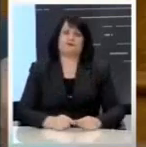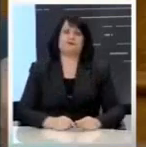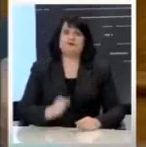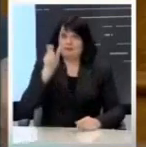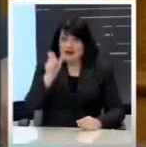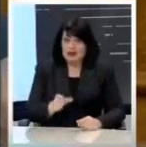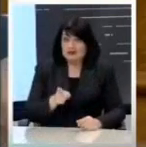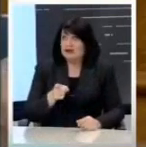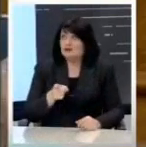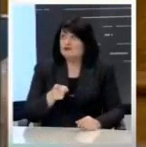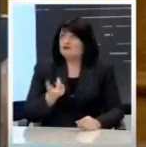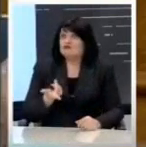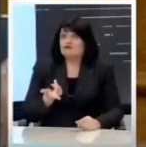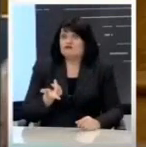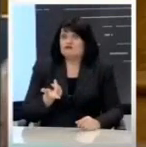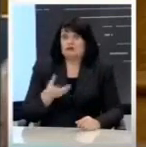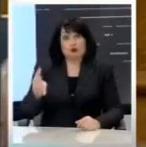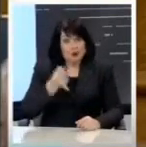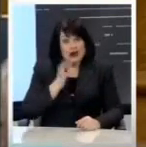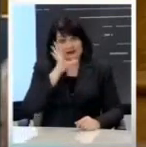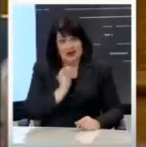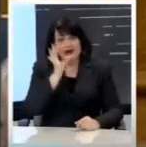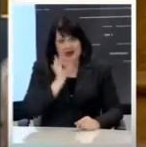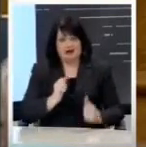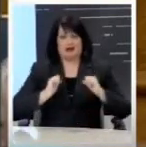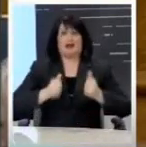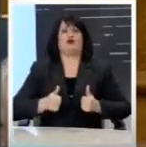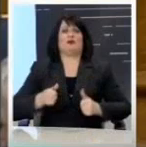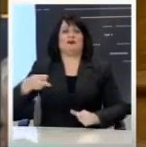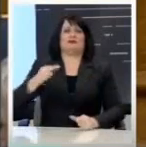εσείς που λέτε τις αλήθειες δεν τολμήσατε.